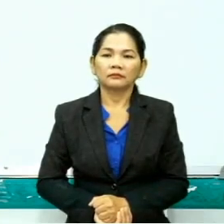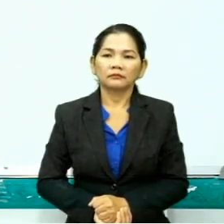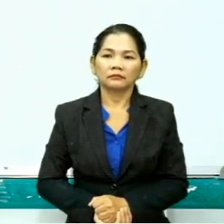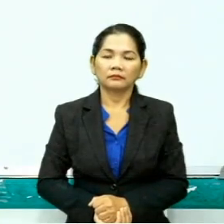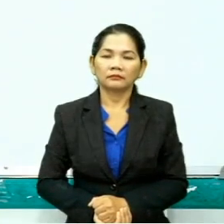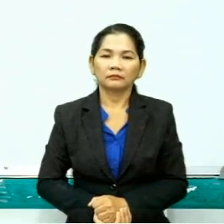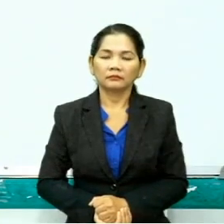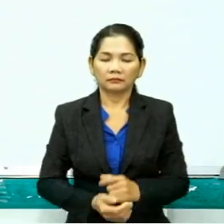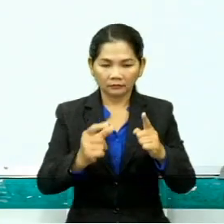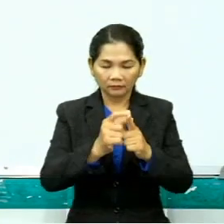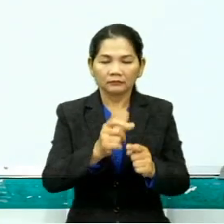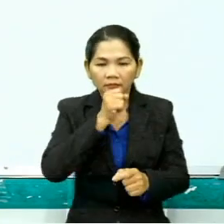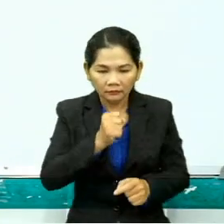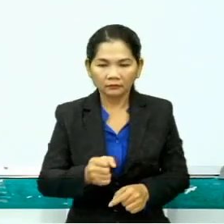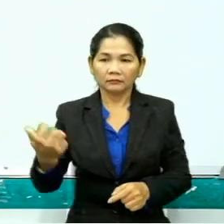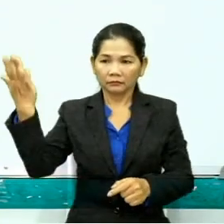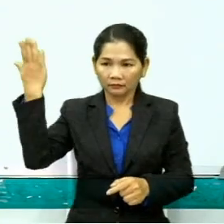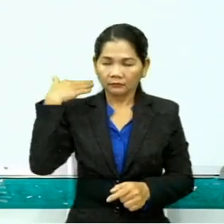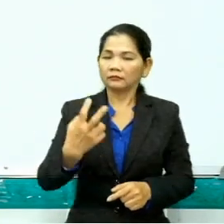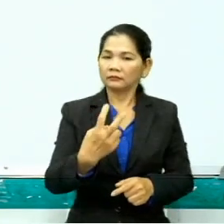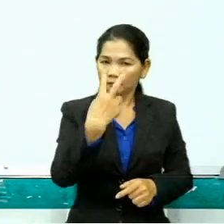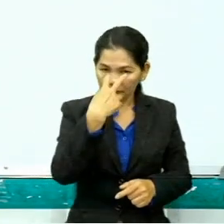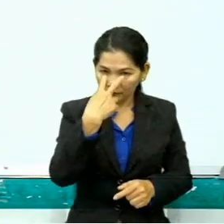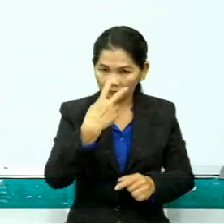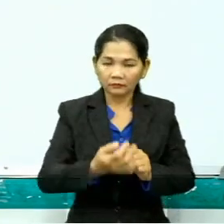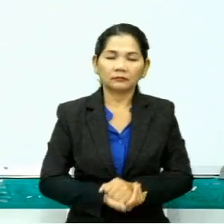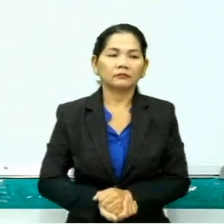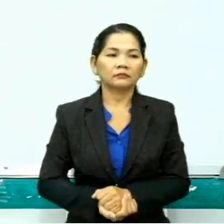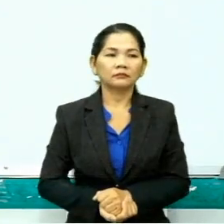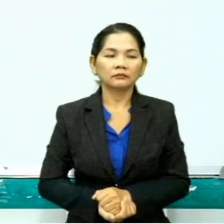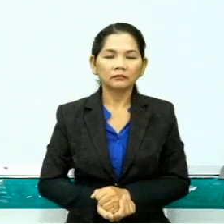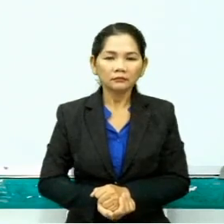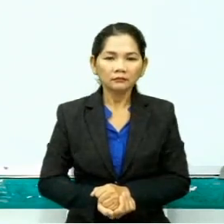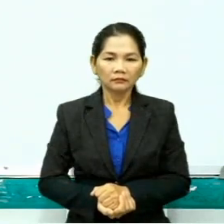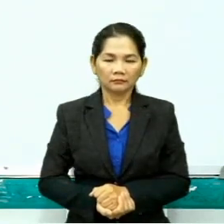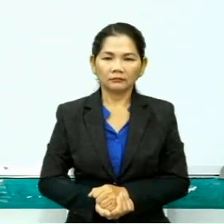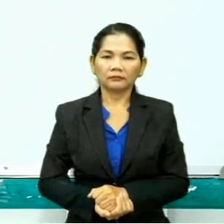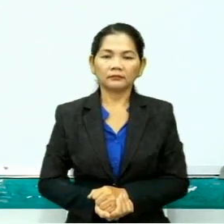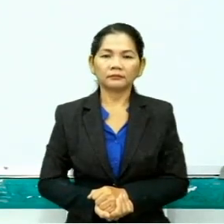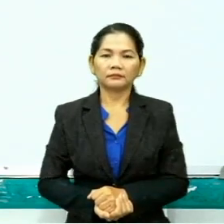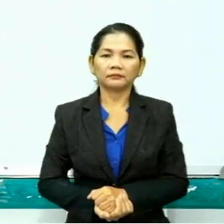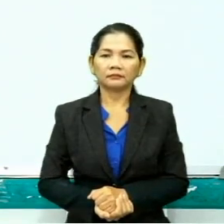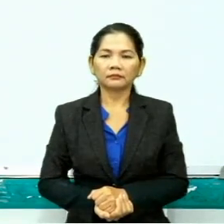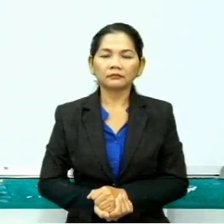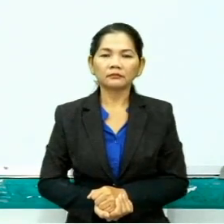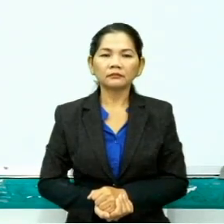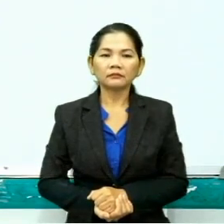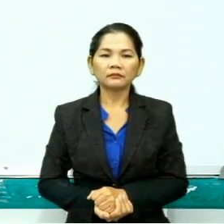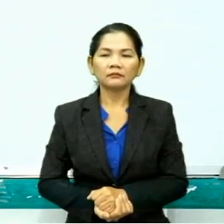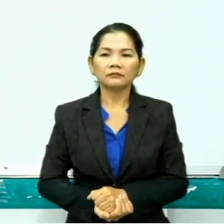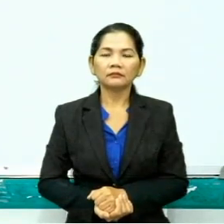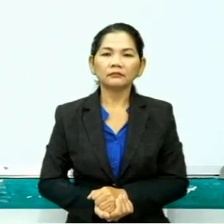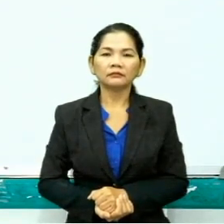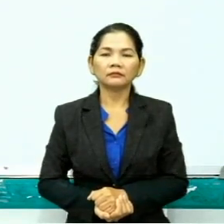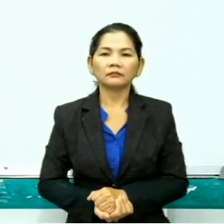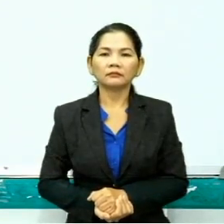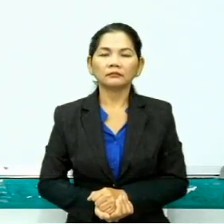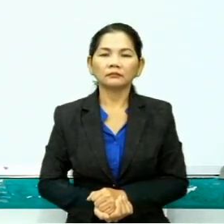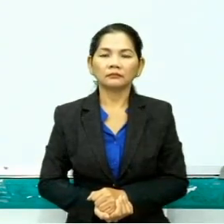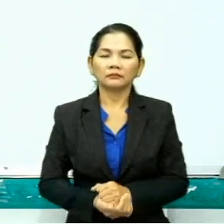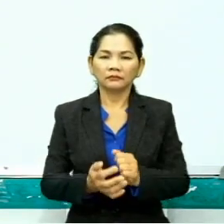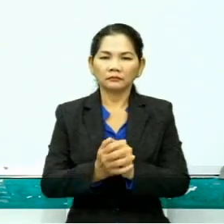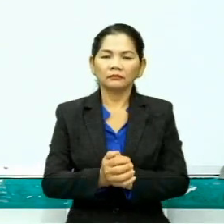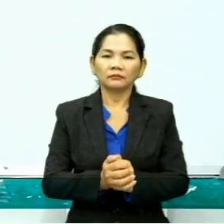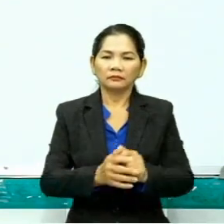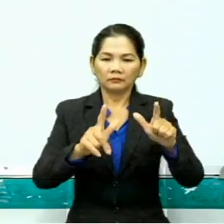chàng chẳng bịa đồn tá chua đừng bịa nết nết ra là con anh ấy bởi kỳ hai ní kỳ hai thà chun tròn vẽ là